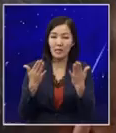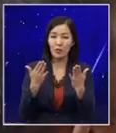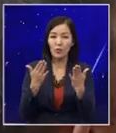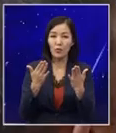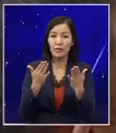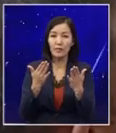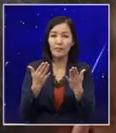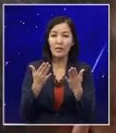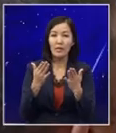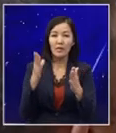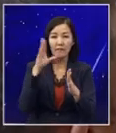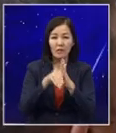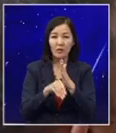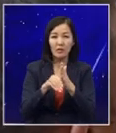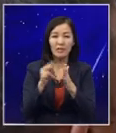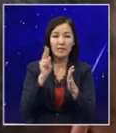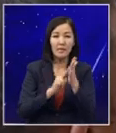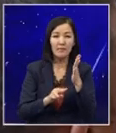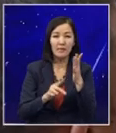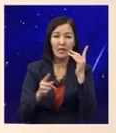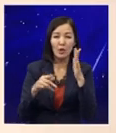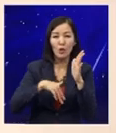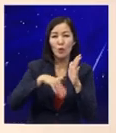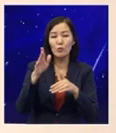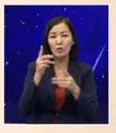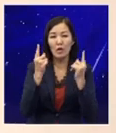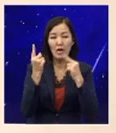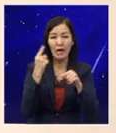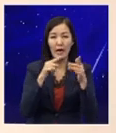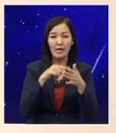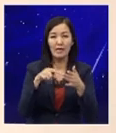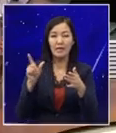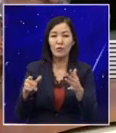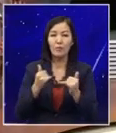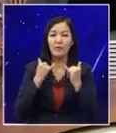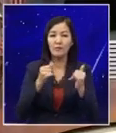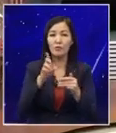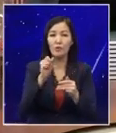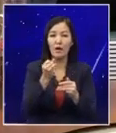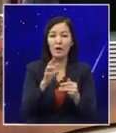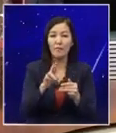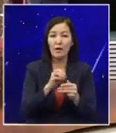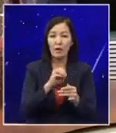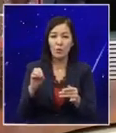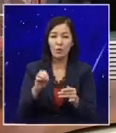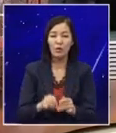ней собраны стихи 70 лучших акынов нашего региона, посвященные Абаю.